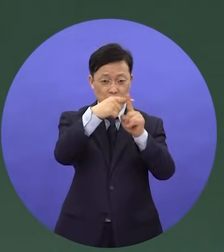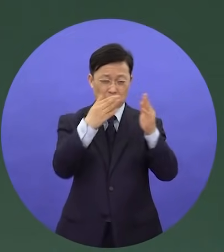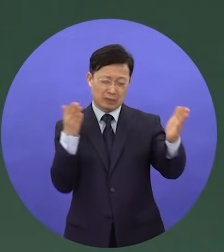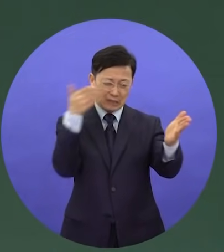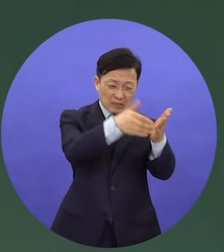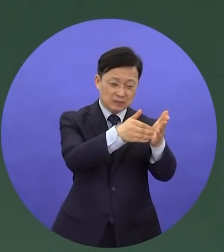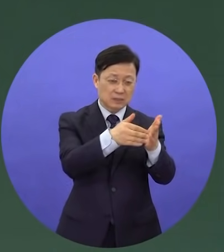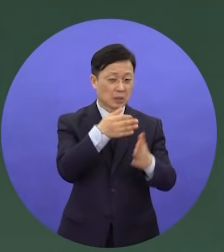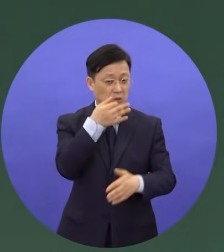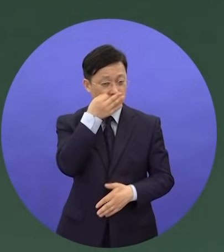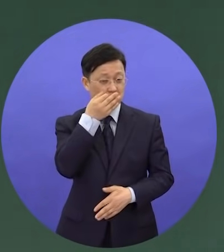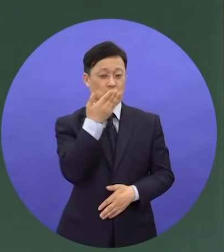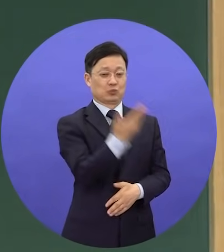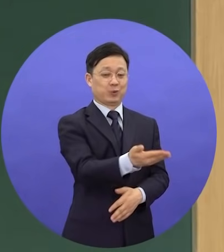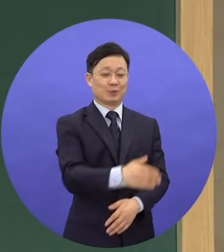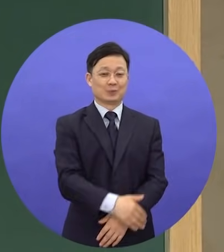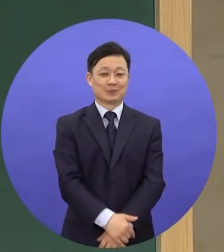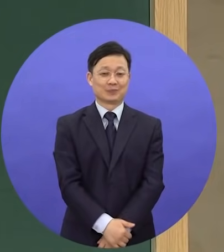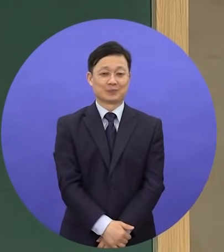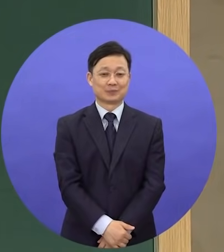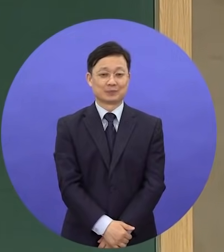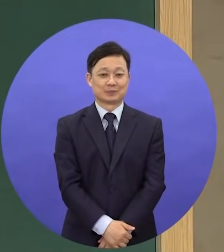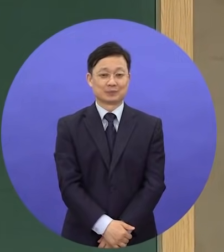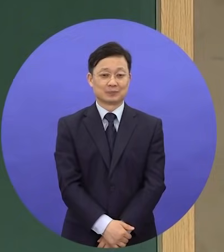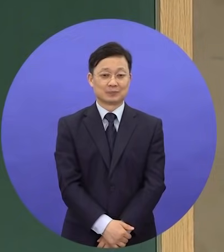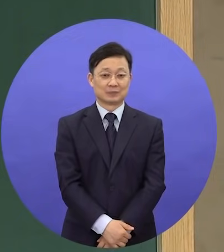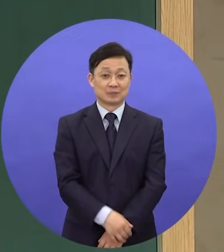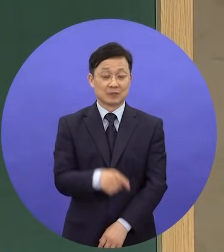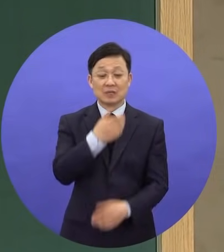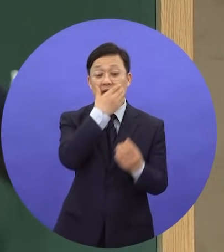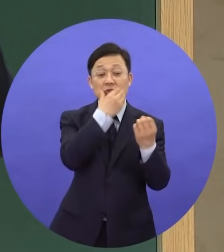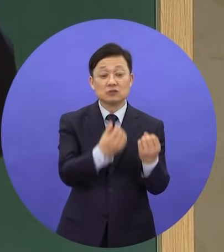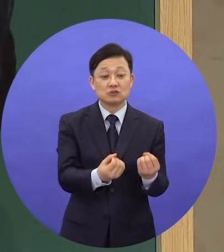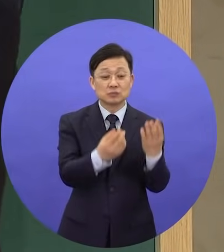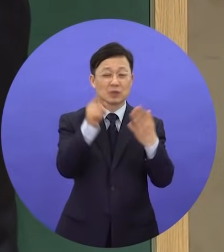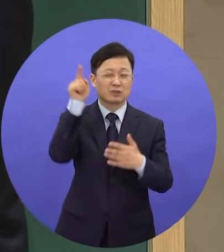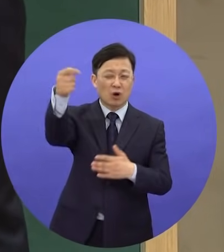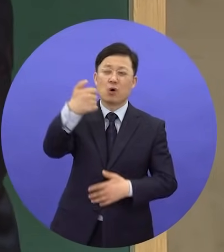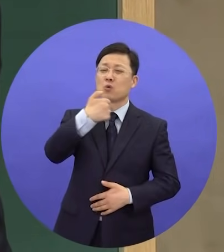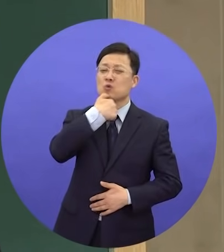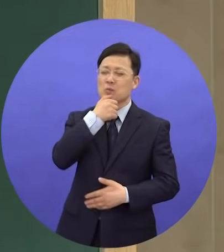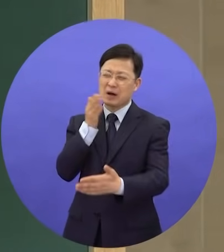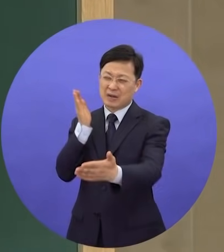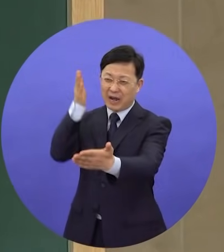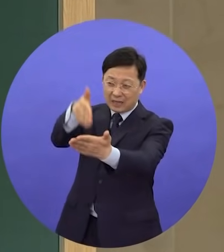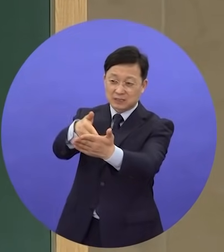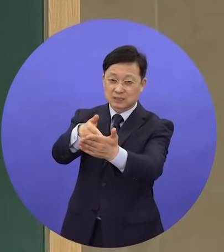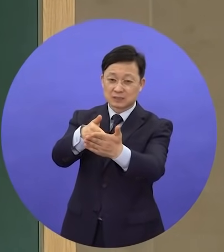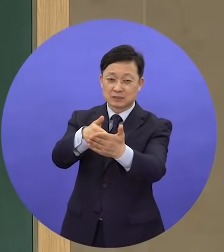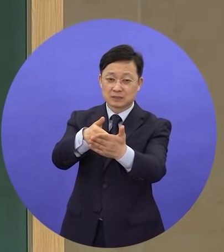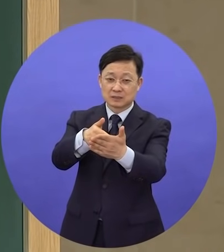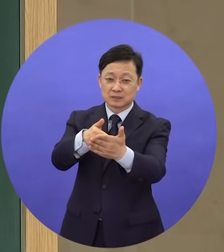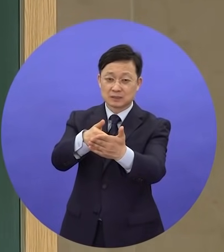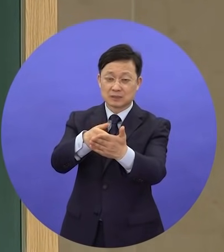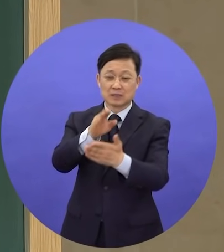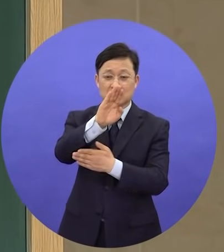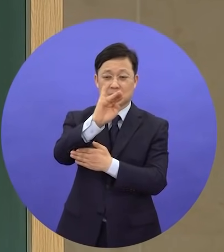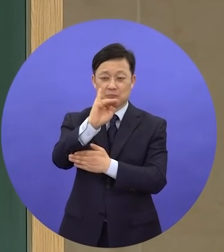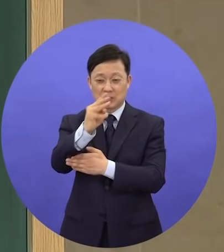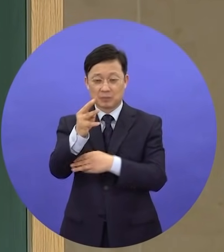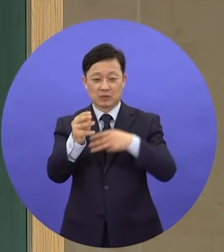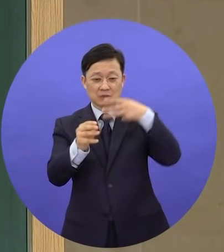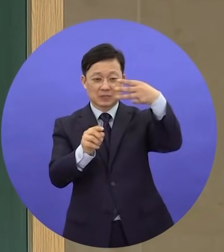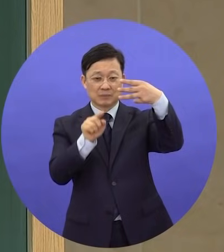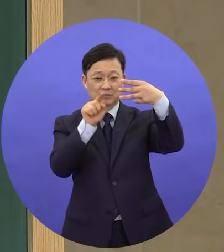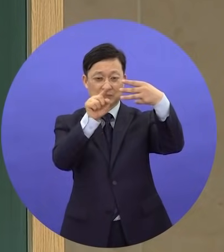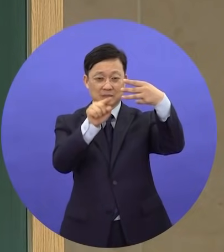어디로 말입니까? To where? 이 축복이 저 로마를 정복한 뒤에 빌립보 3장